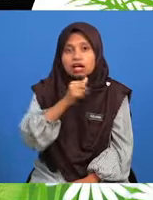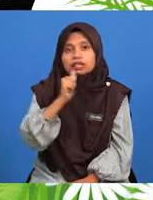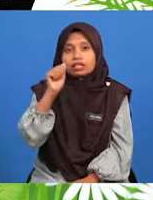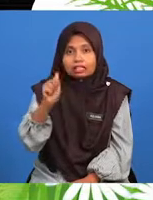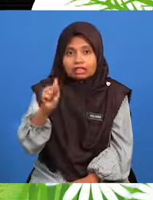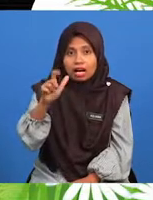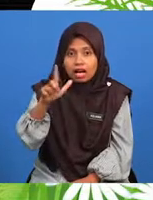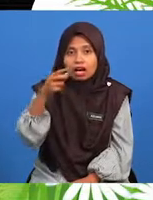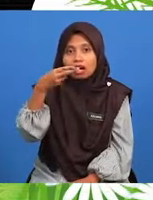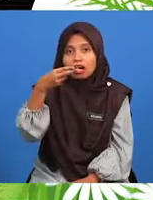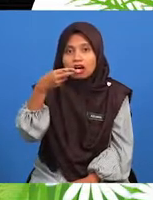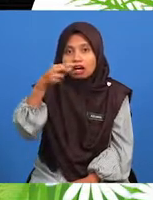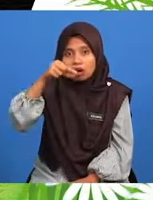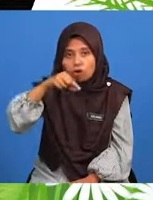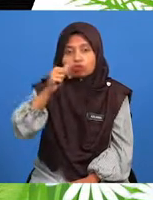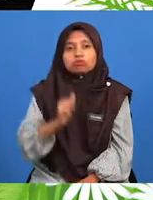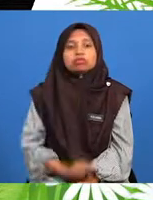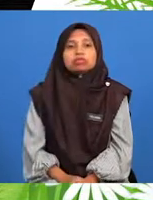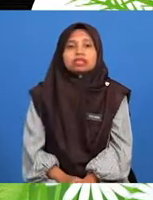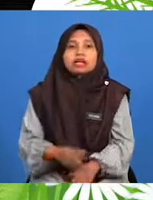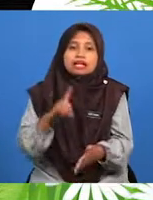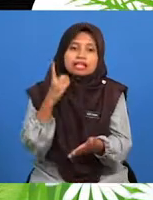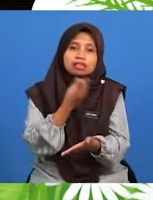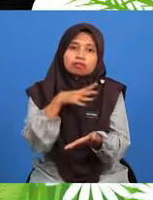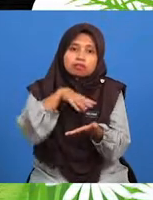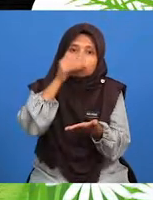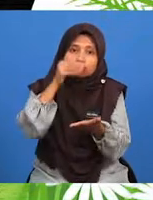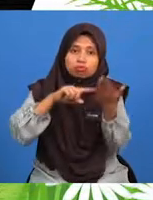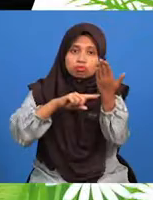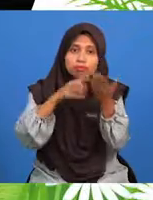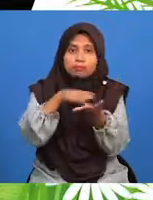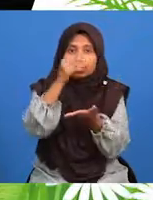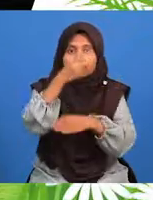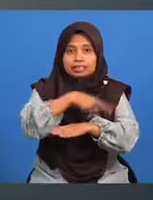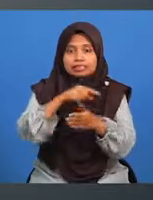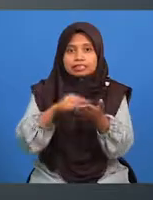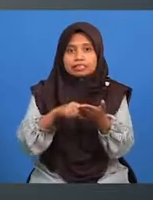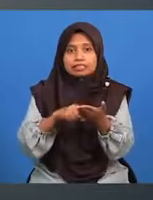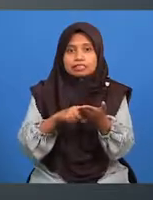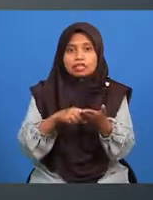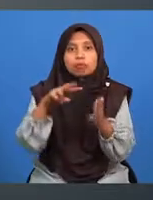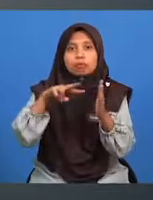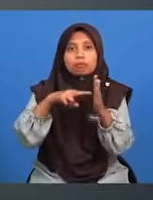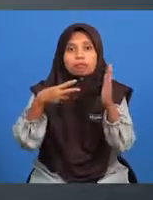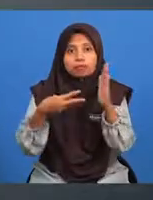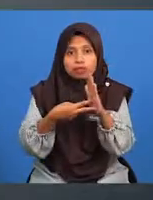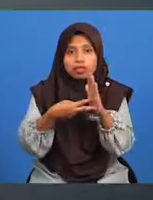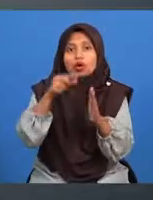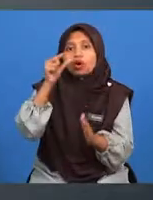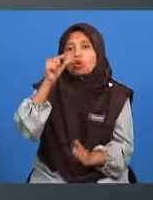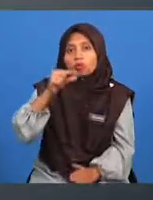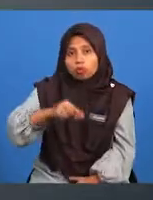Murid-murid, kita mulakan pembelajaran pada hari ini dengan mengetahui pengertian Uqudut